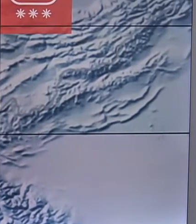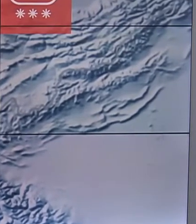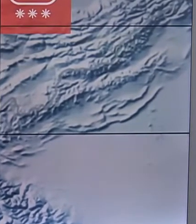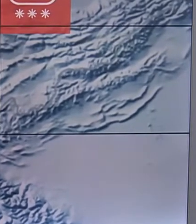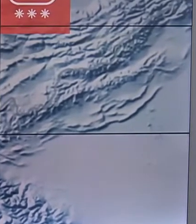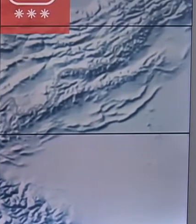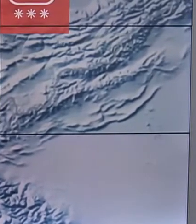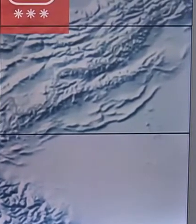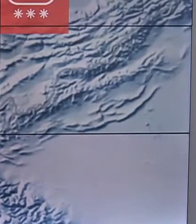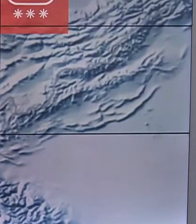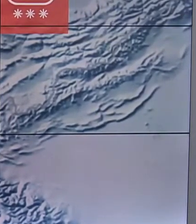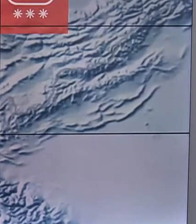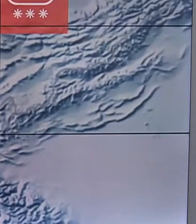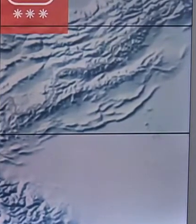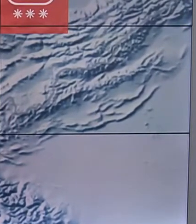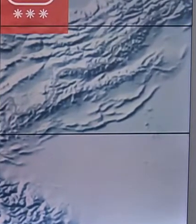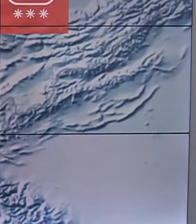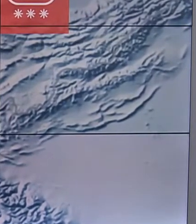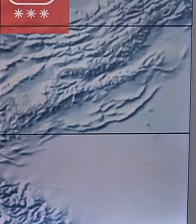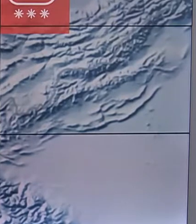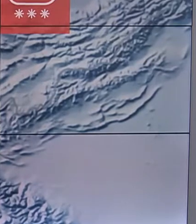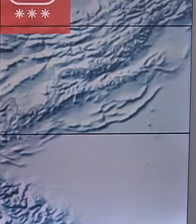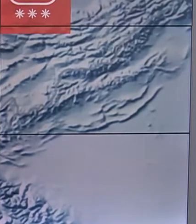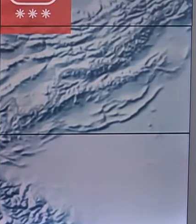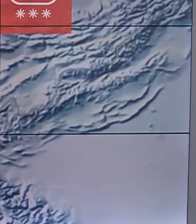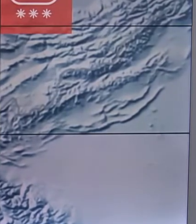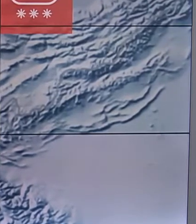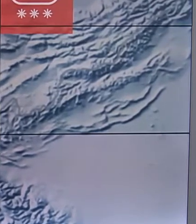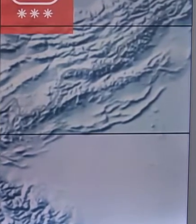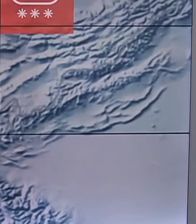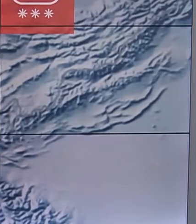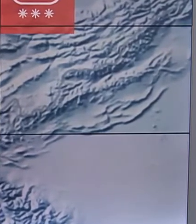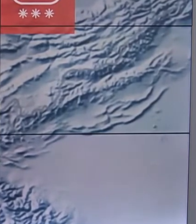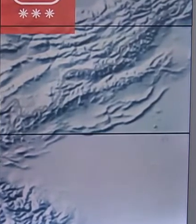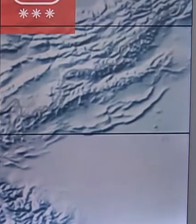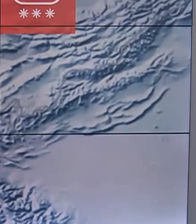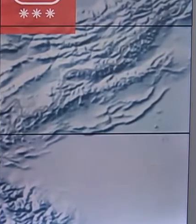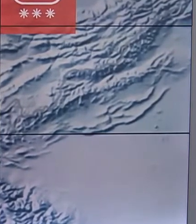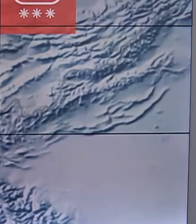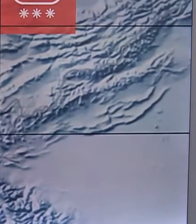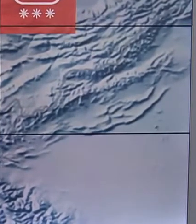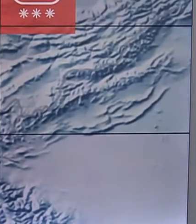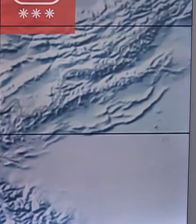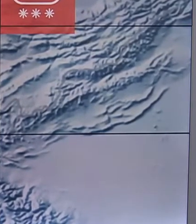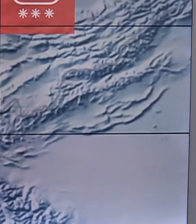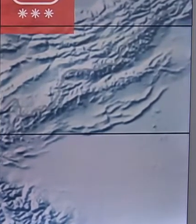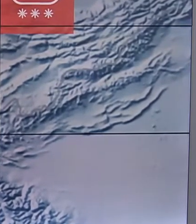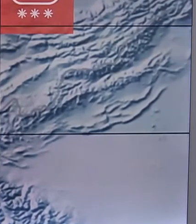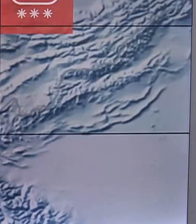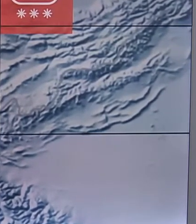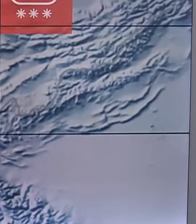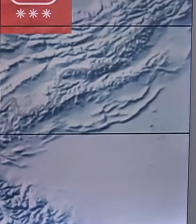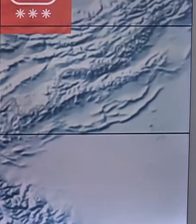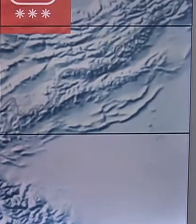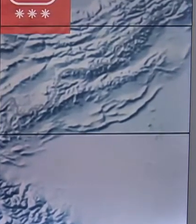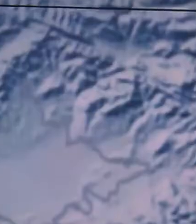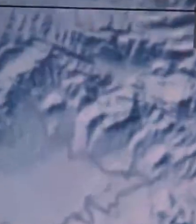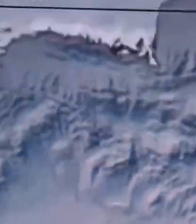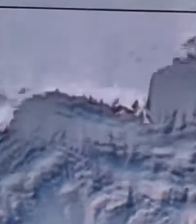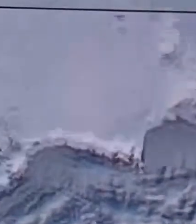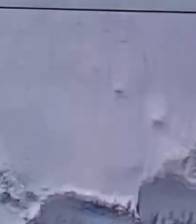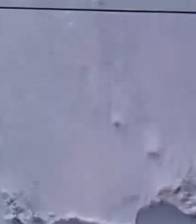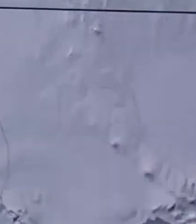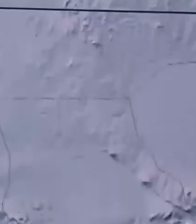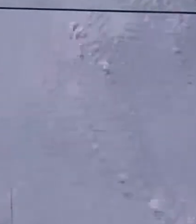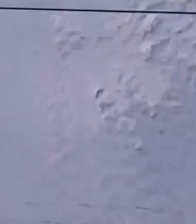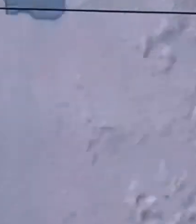бағаны минус 4 градусты көрсетеді. Алматыда қар жауы мүмкін, ауа температурасы күндіз 0-ден 1, түнде 4 градус төмен.